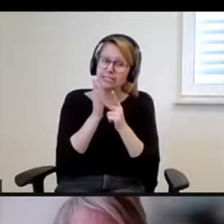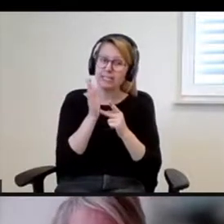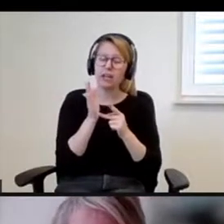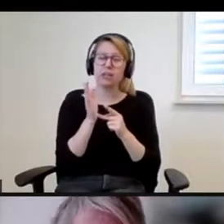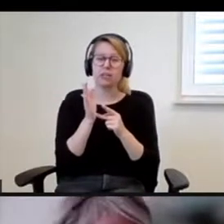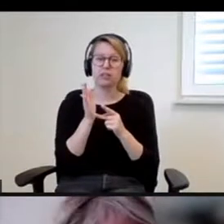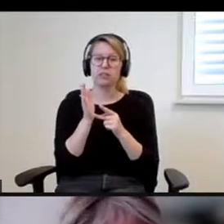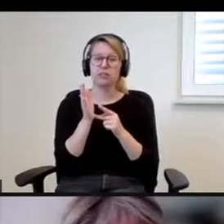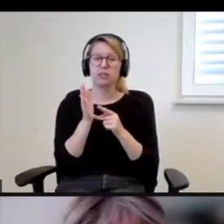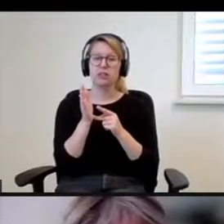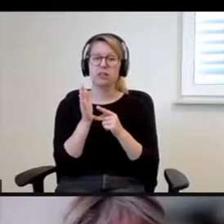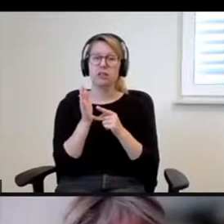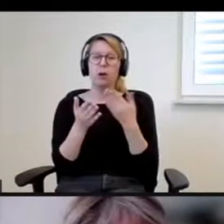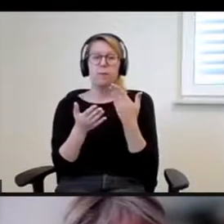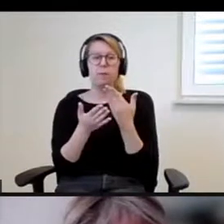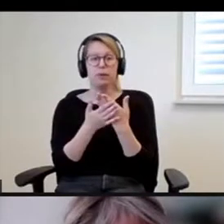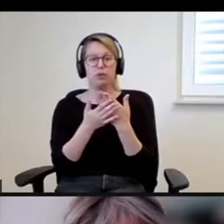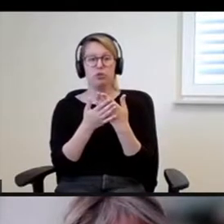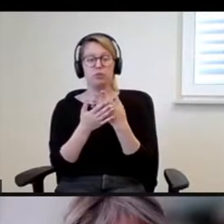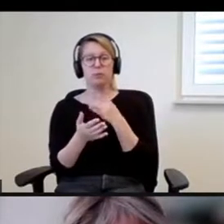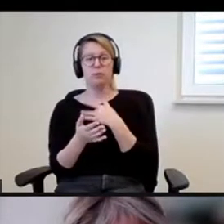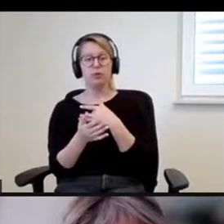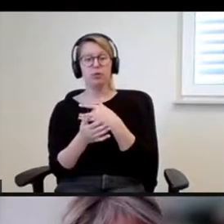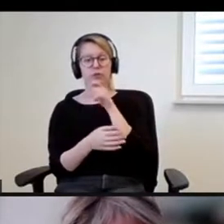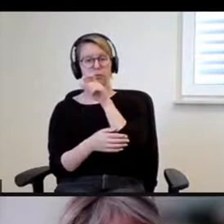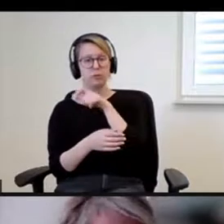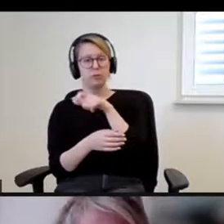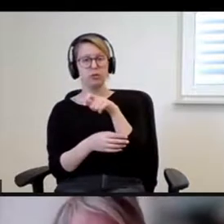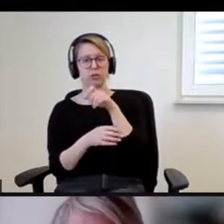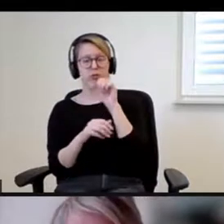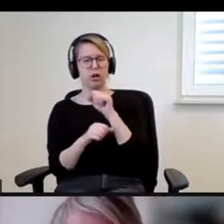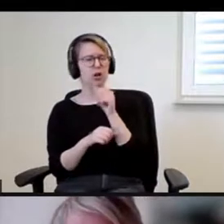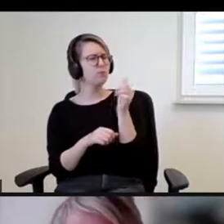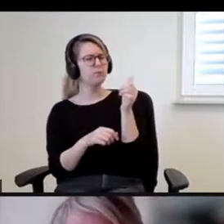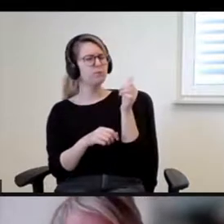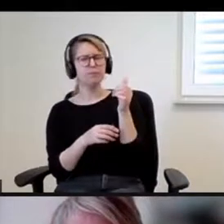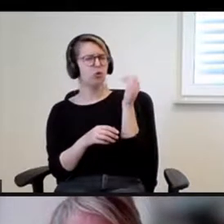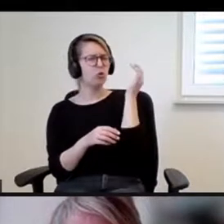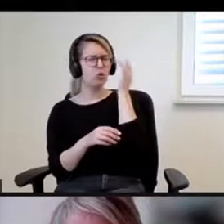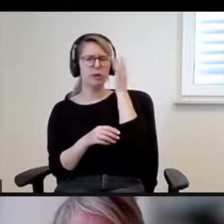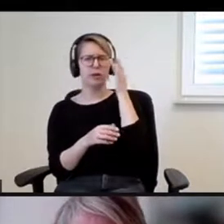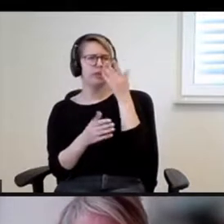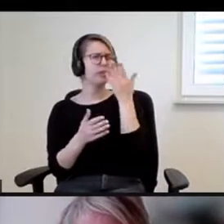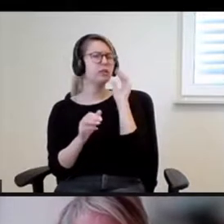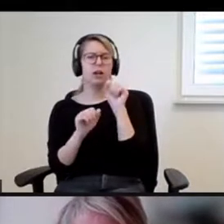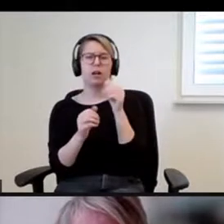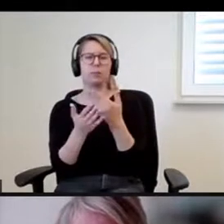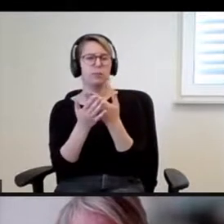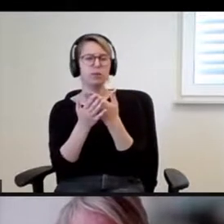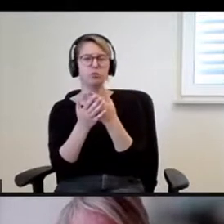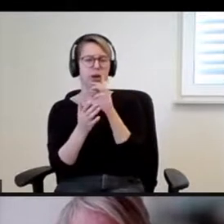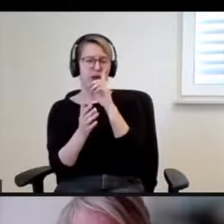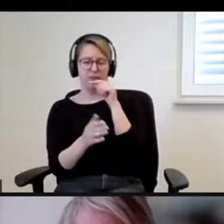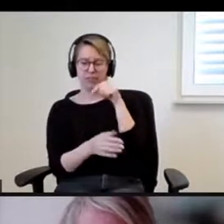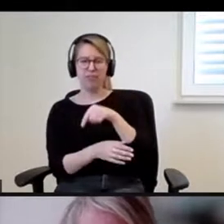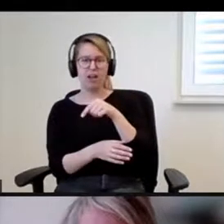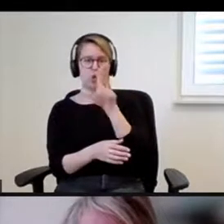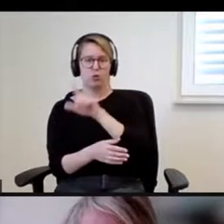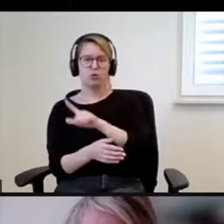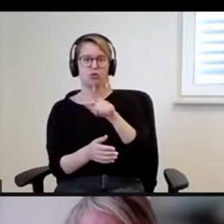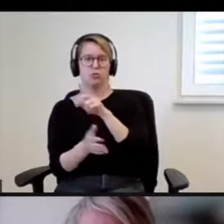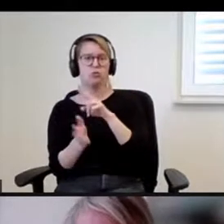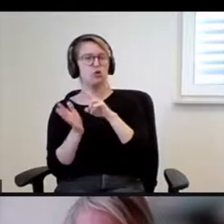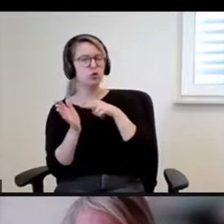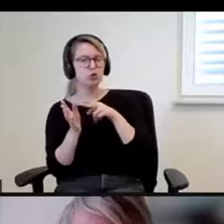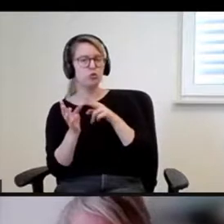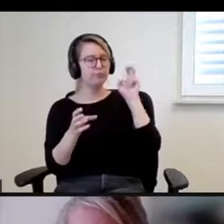que si je me mets dans le train au Luxembourg, je peux aller à Bruxelles? Éventuellement, je dois changer de train entre